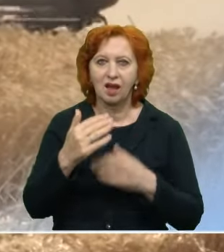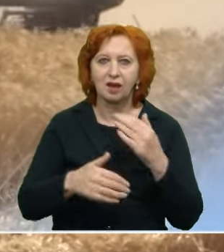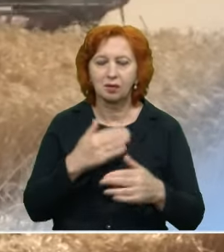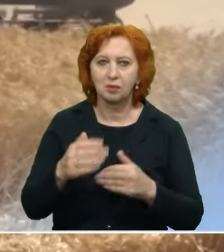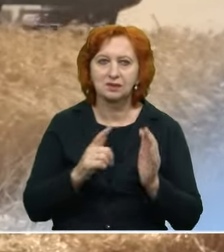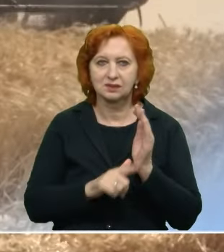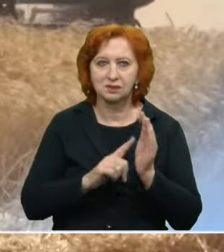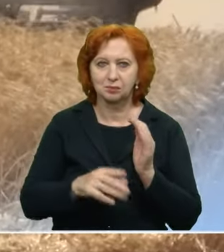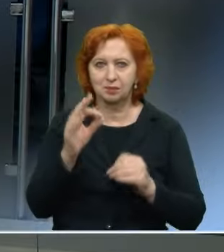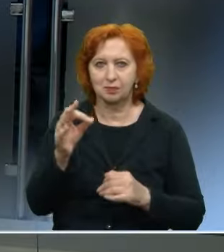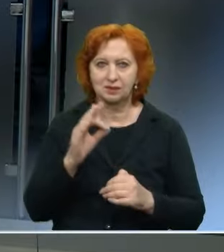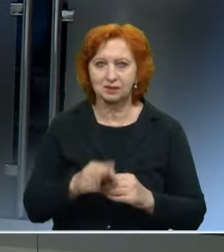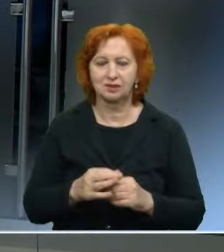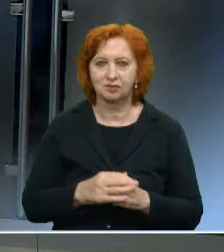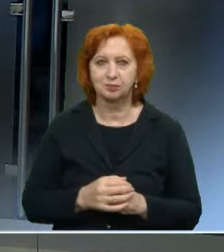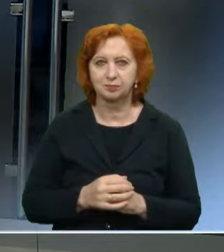60-70%.